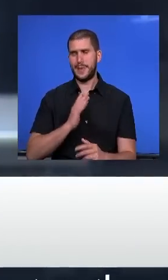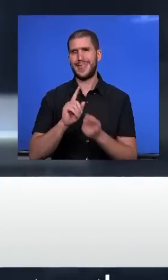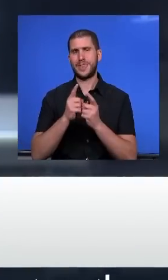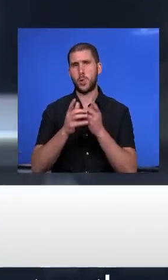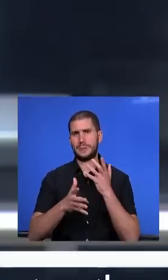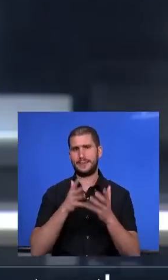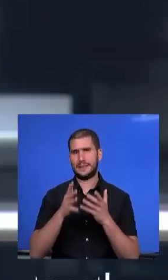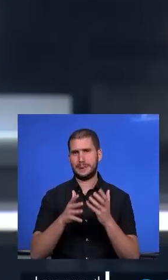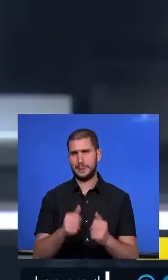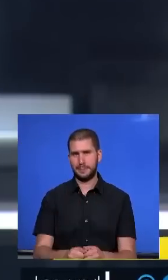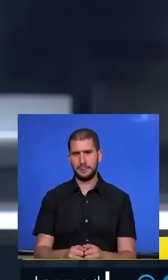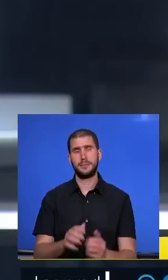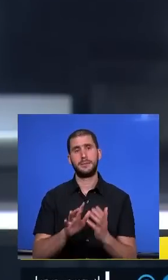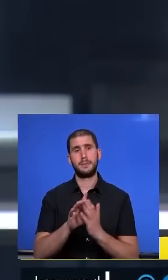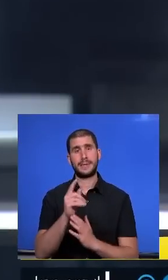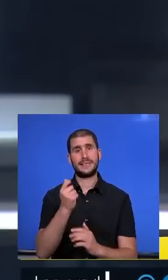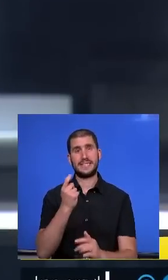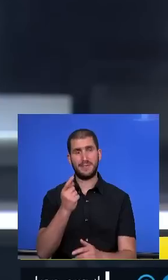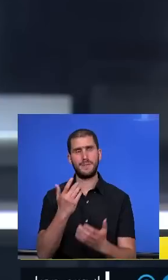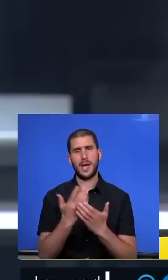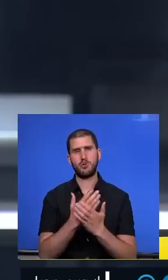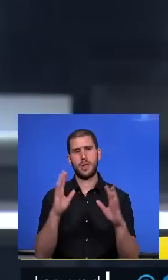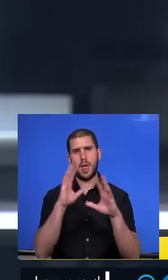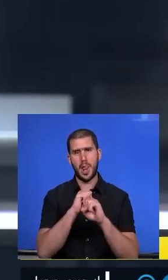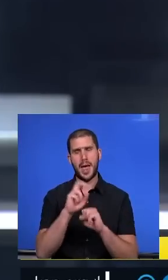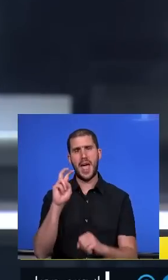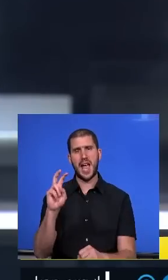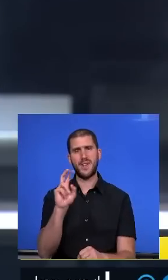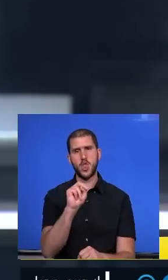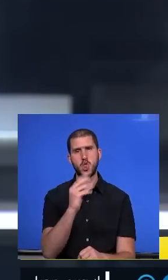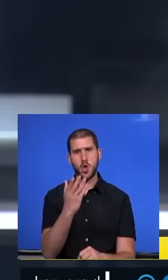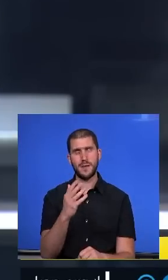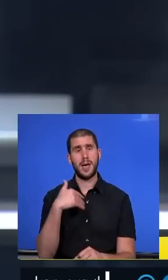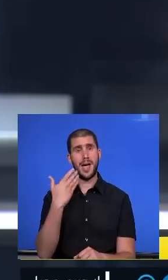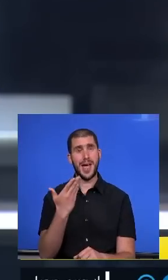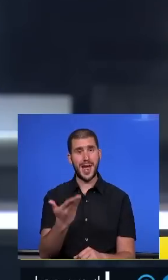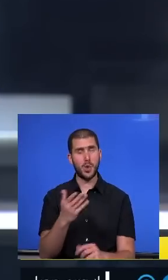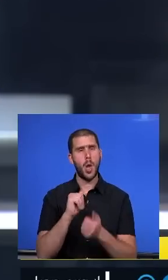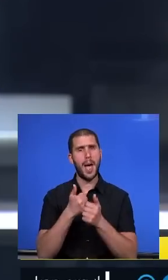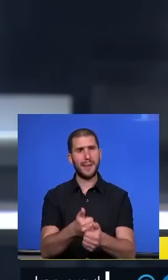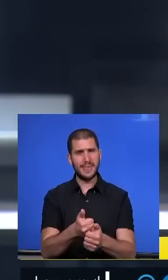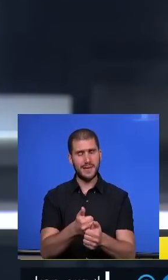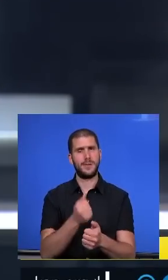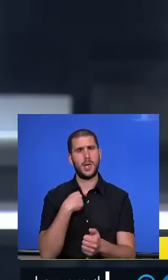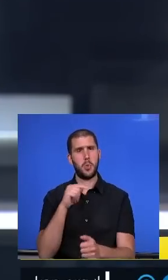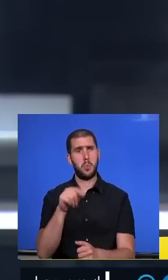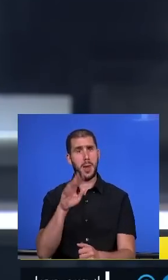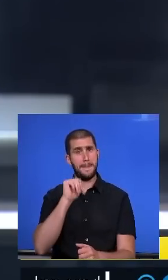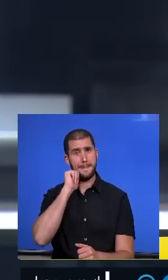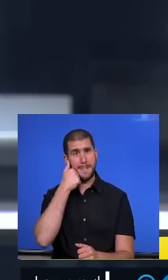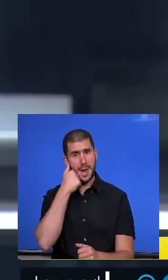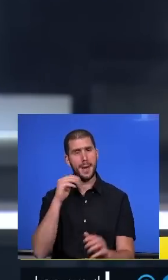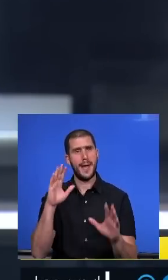התרגום לשפת הסימנים. ב-11:15, חדשות הלילה עם עקיבא נוביק, מיד אחרינו המרדף. ואנחנו נהיה כאן מחר,